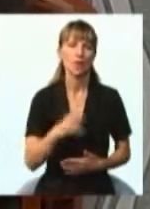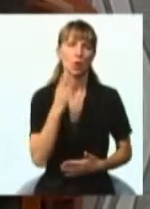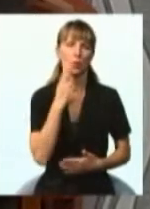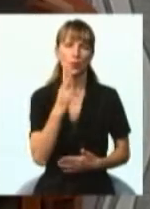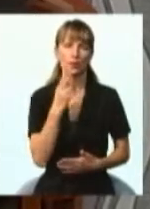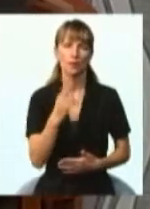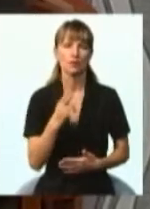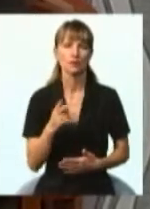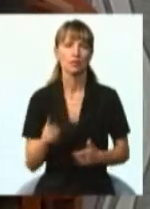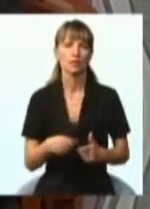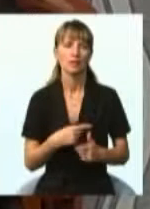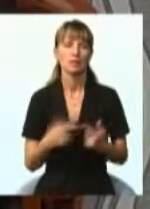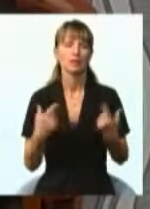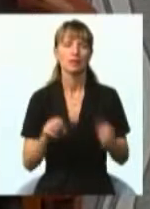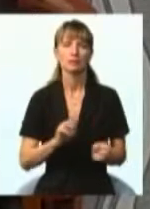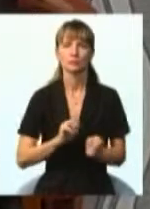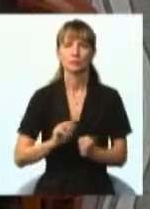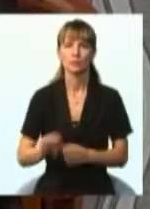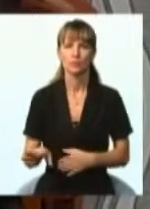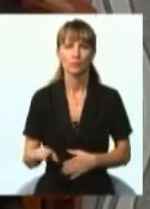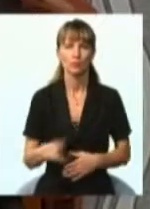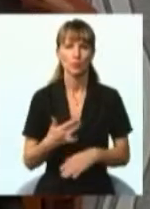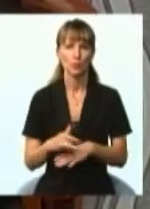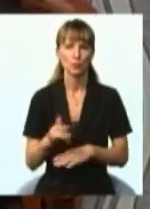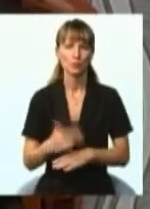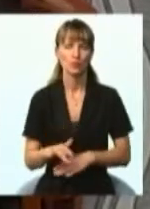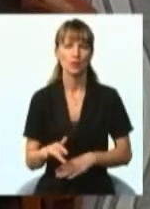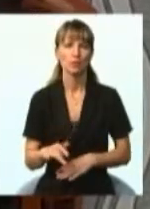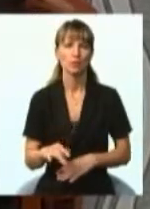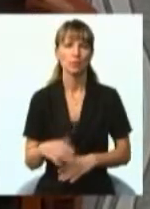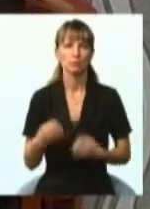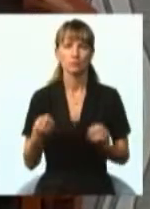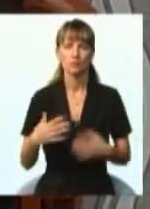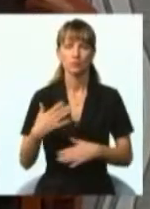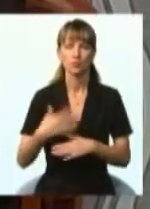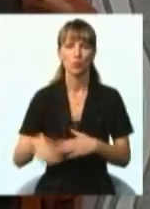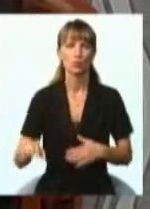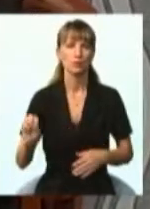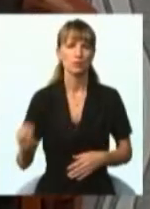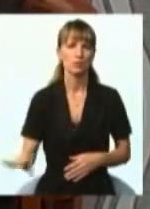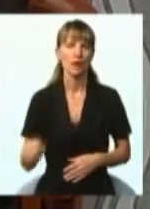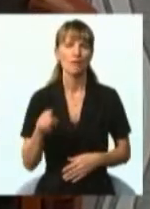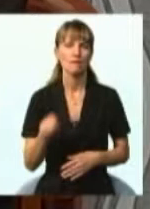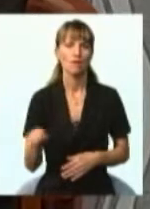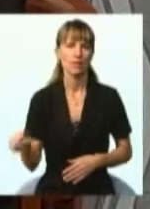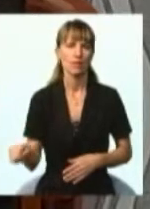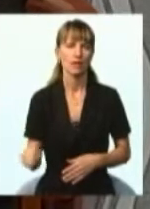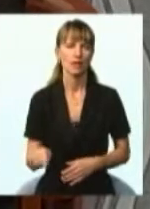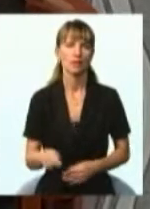цигарку або десь викидує якісь там відходи просто серед неба. А вони ж то